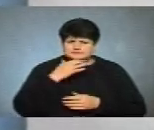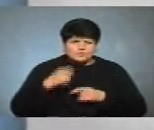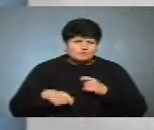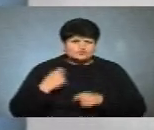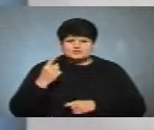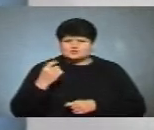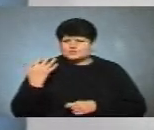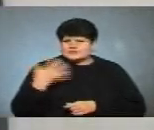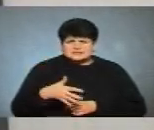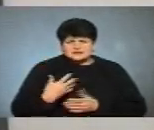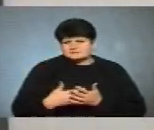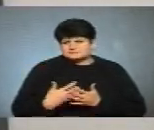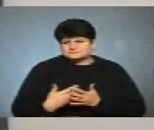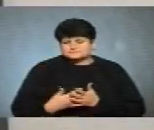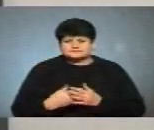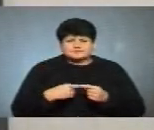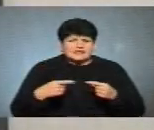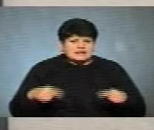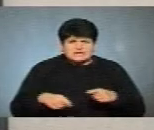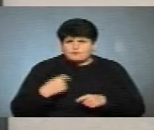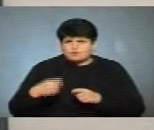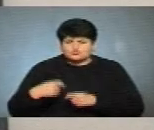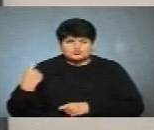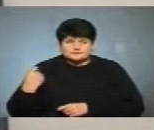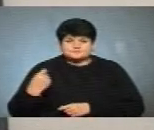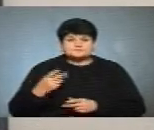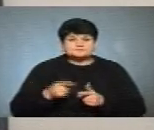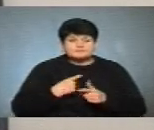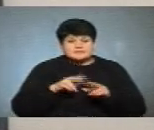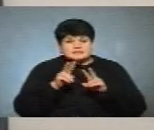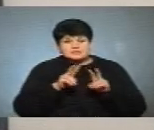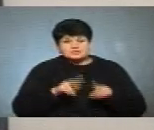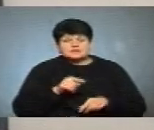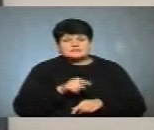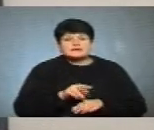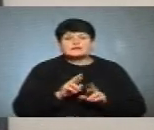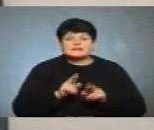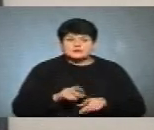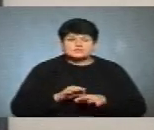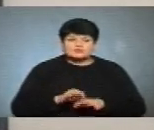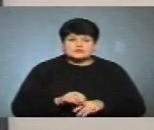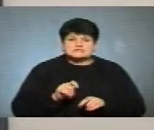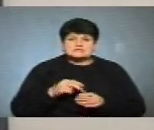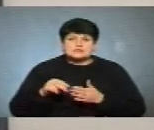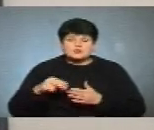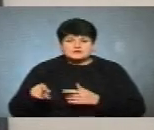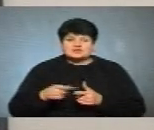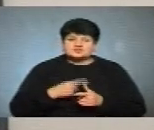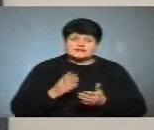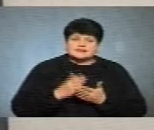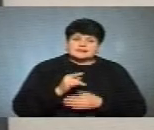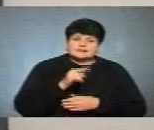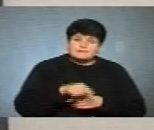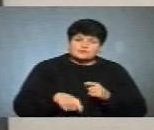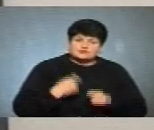150 різних порушень. Тобто, чи слідкуєте ви за тим, як відбуваються ці закупівлі, чи є там порушення, чи